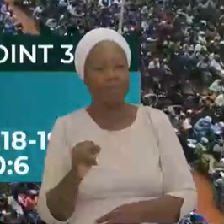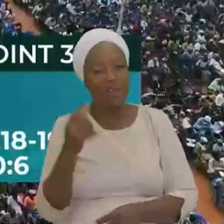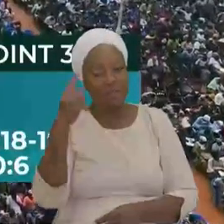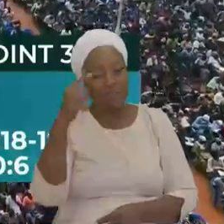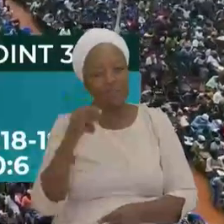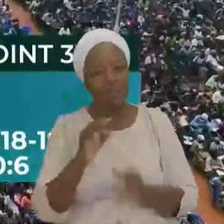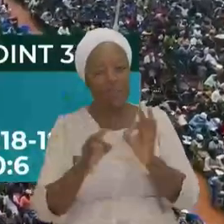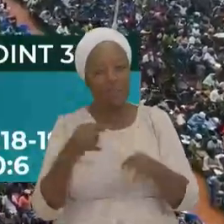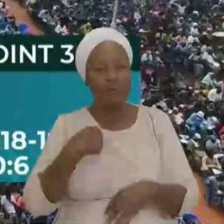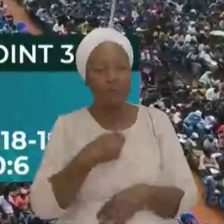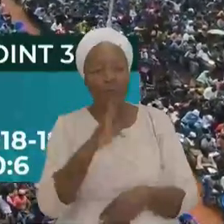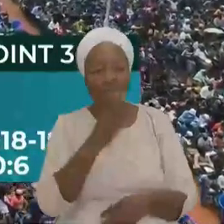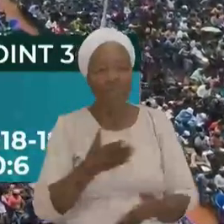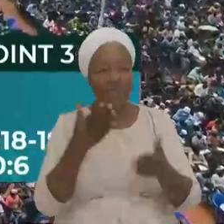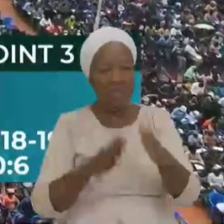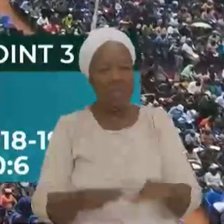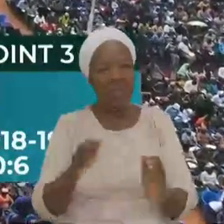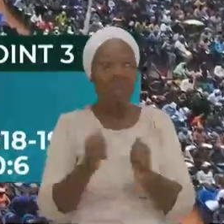C'est une parole certaine.